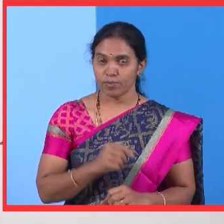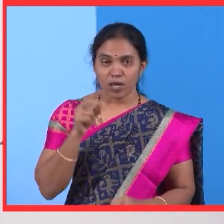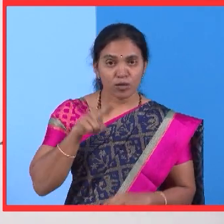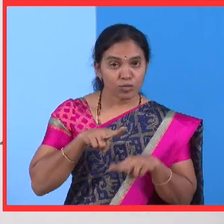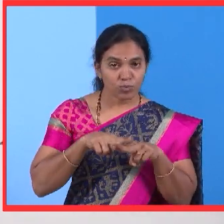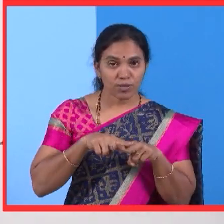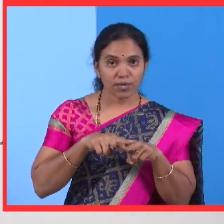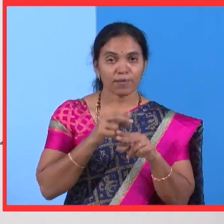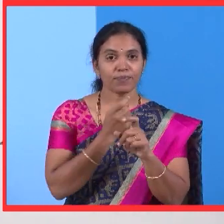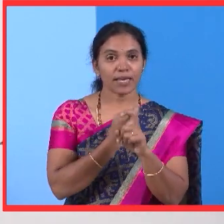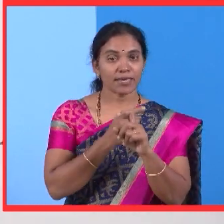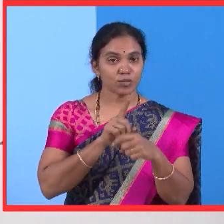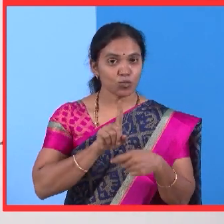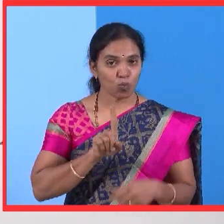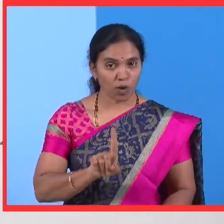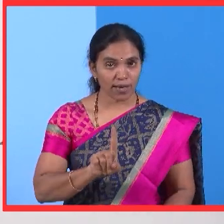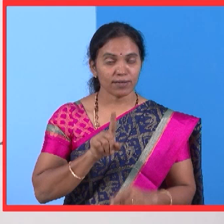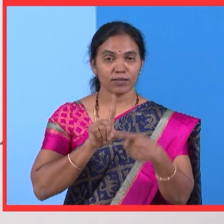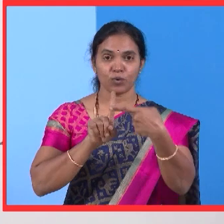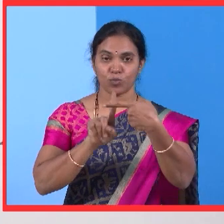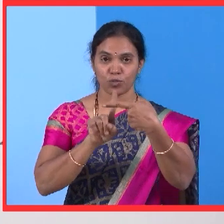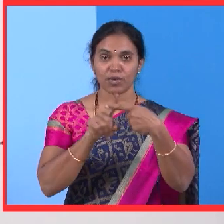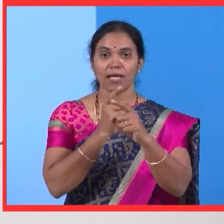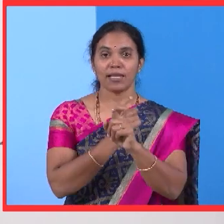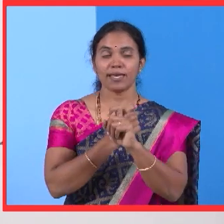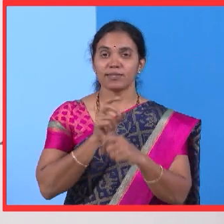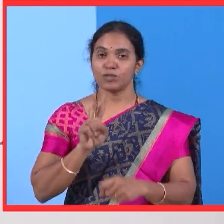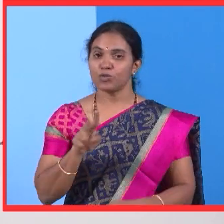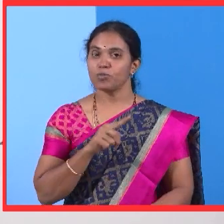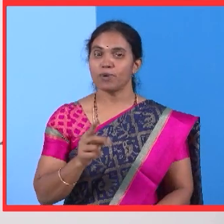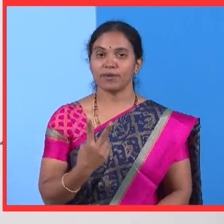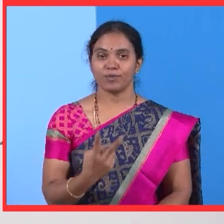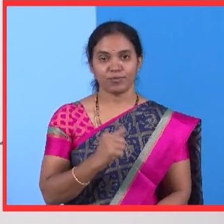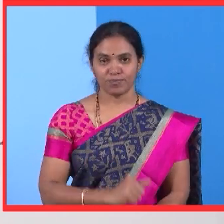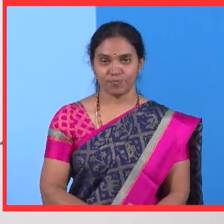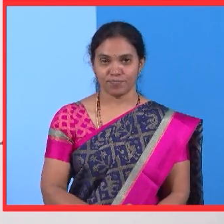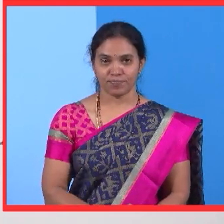டூ. இப்போ அந்த பைக்கில் உள்ளவர் எம்முக்கு இடப்பக்கம் இருந்தால்